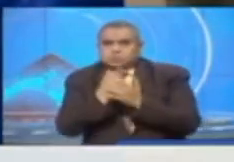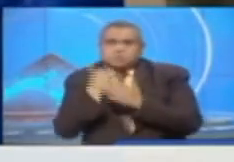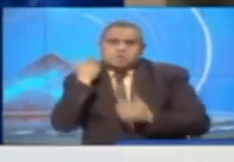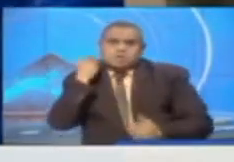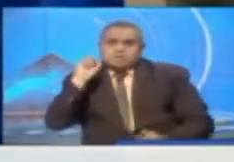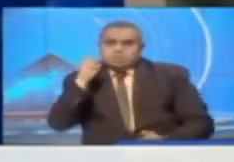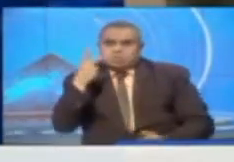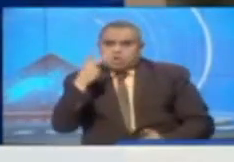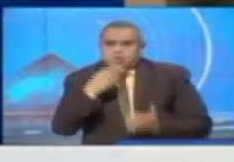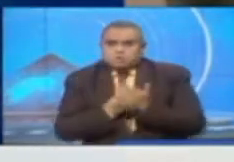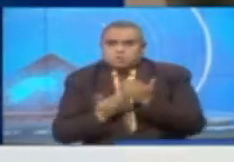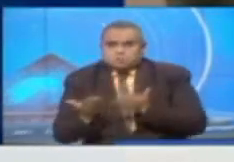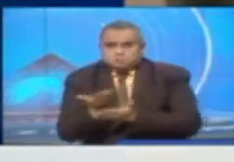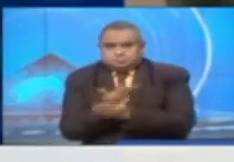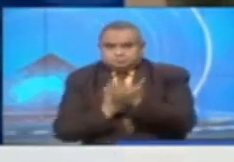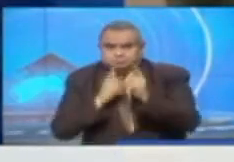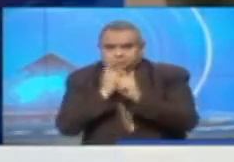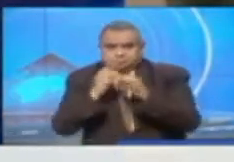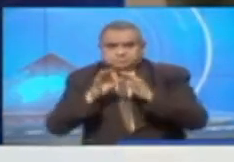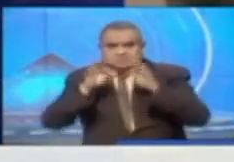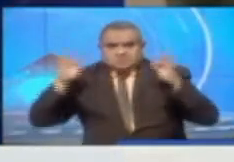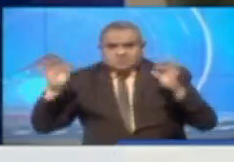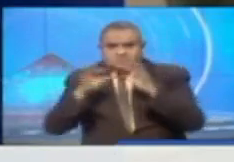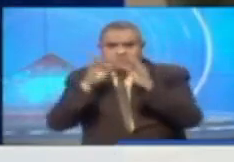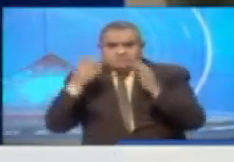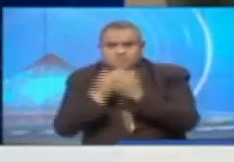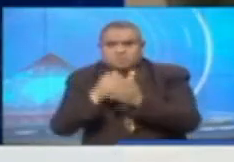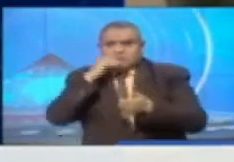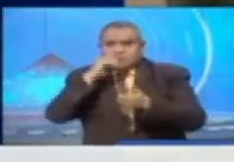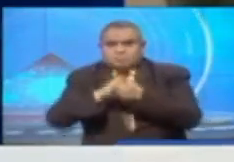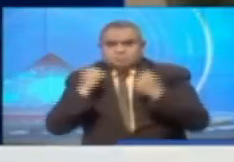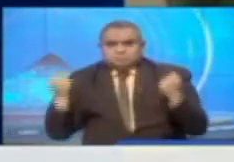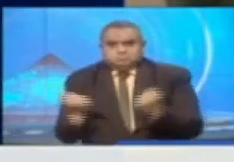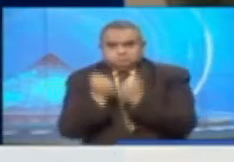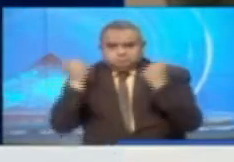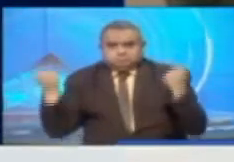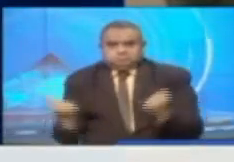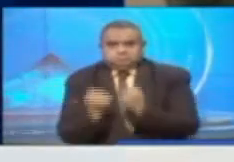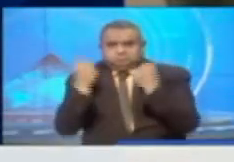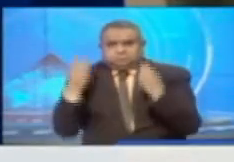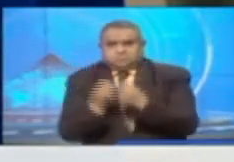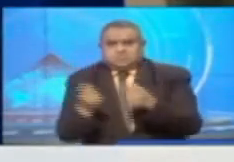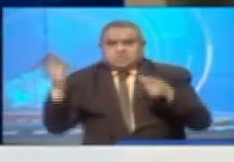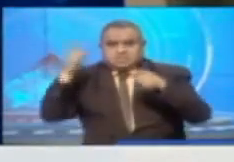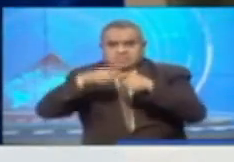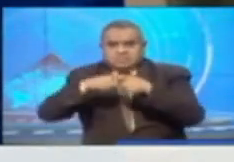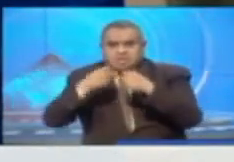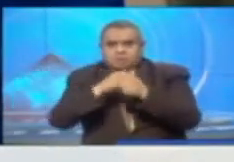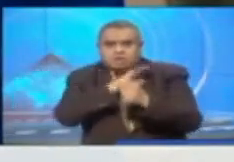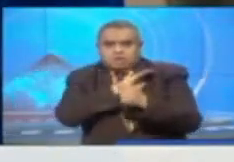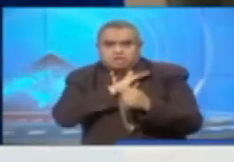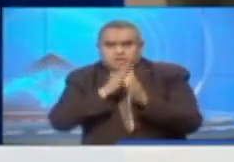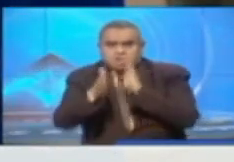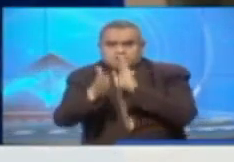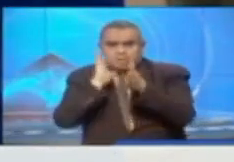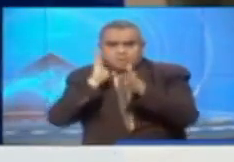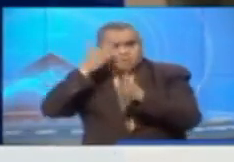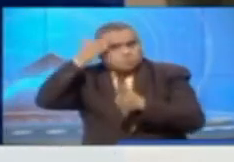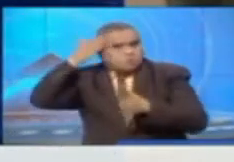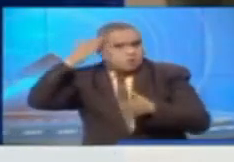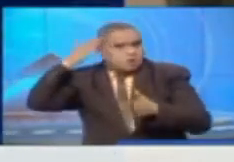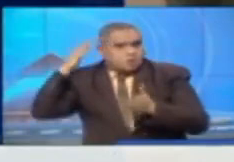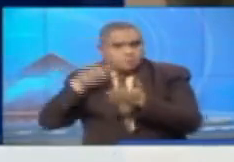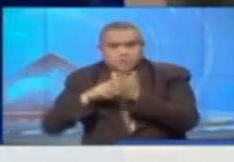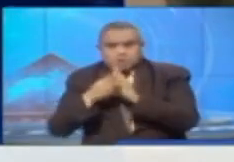12، وتناول اللقاء عددا من الموضوعات ذات الصلة بأنشطة ومجالات التعاون العسكري وتبادل الخبرات.